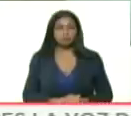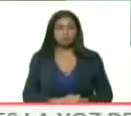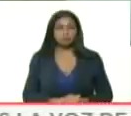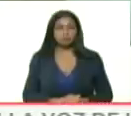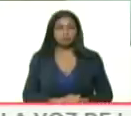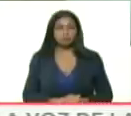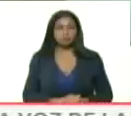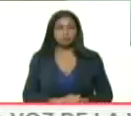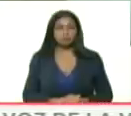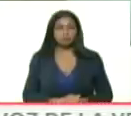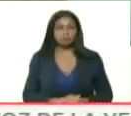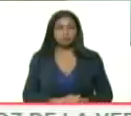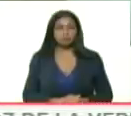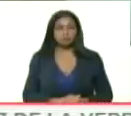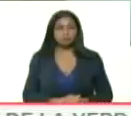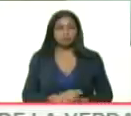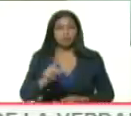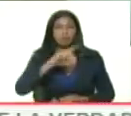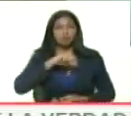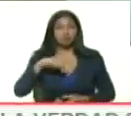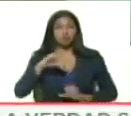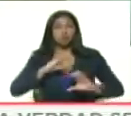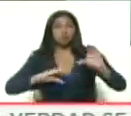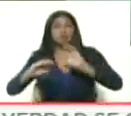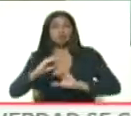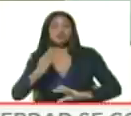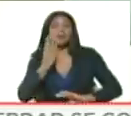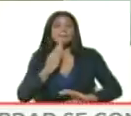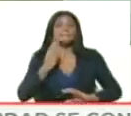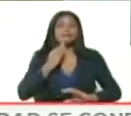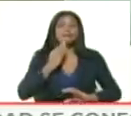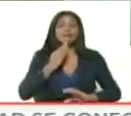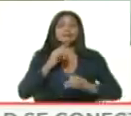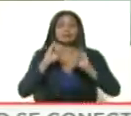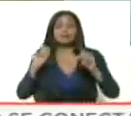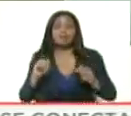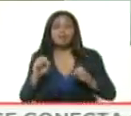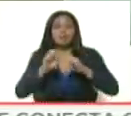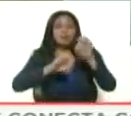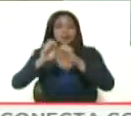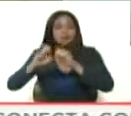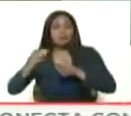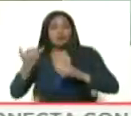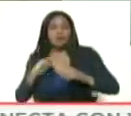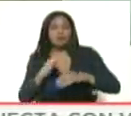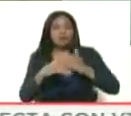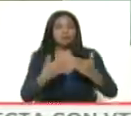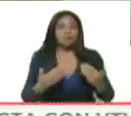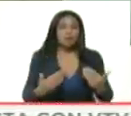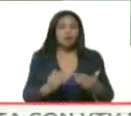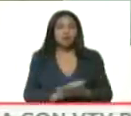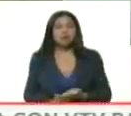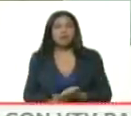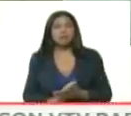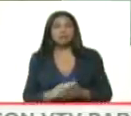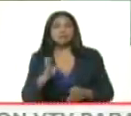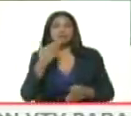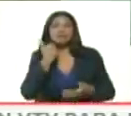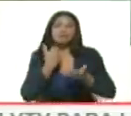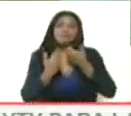包括中医中药在新冠肺炎中的应用等多个方面进行了交流和讨论。 También comunicamos sobre la experiencia de diagnóstico de la enfermedad